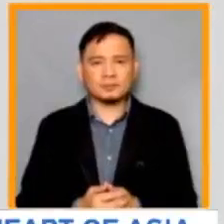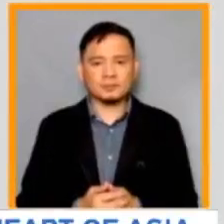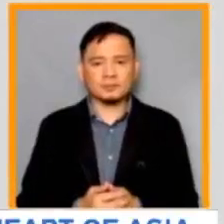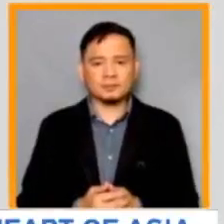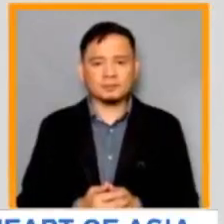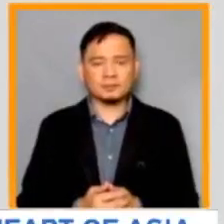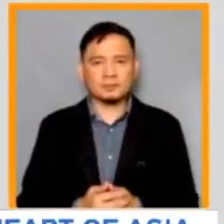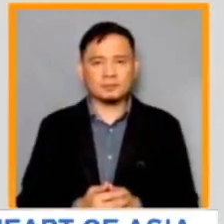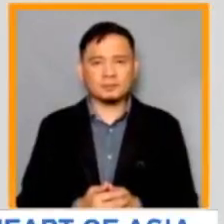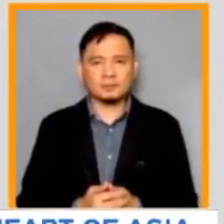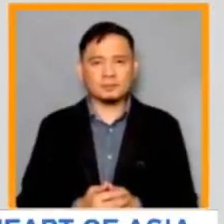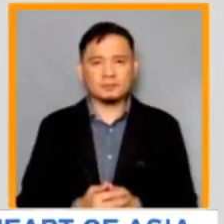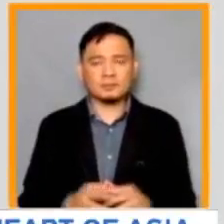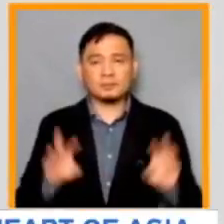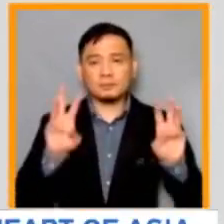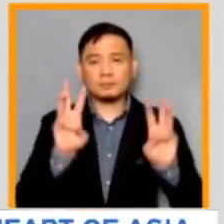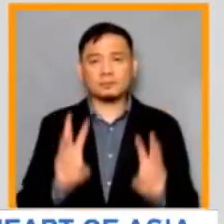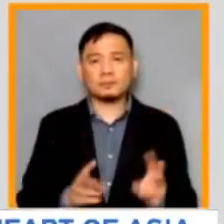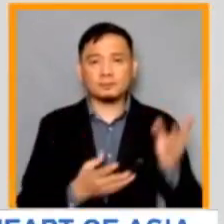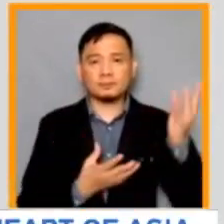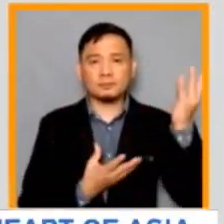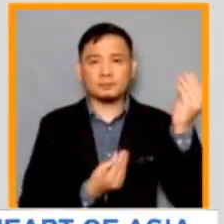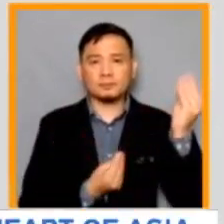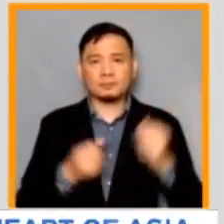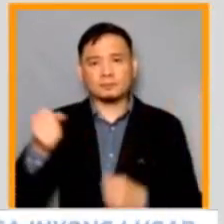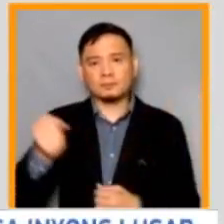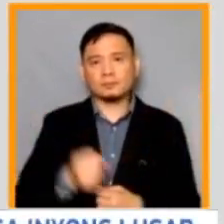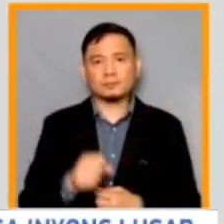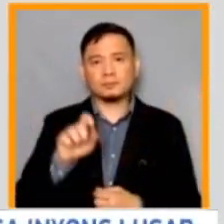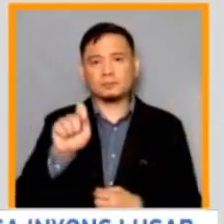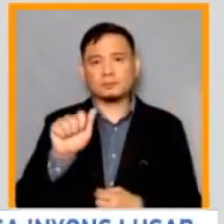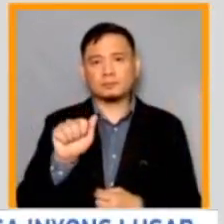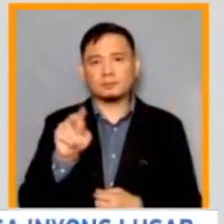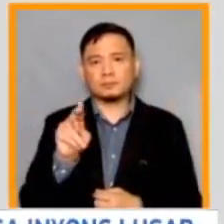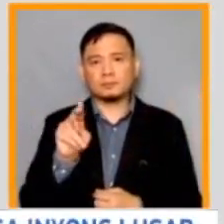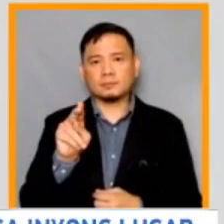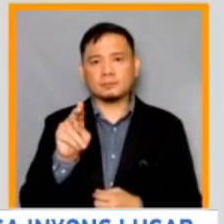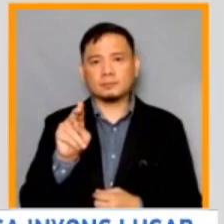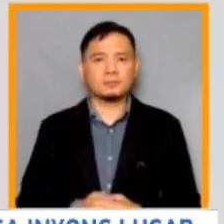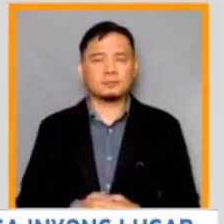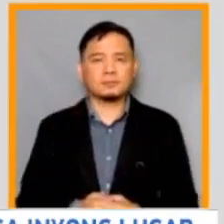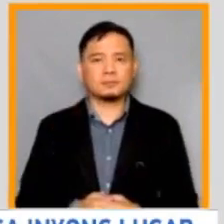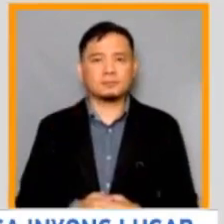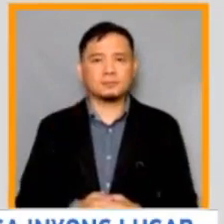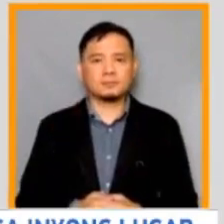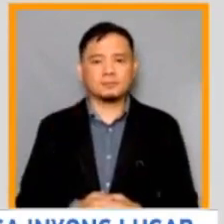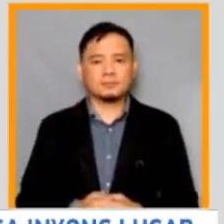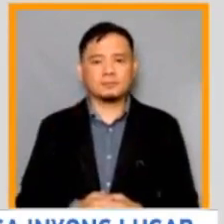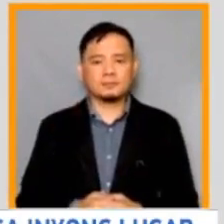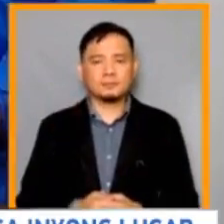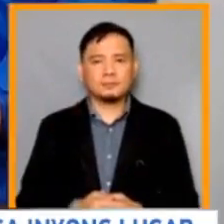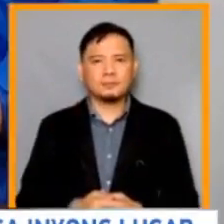ulat panahon ni GMA resident meteorologist Nathaniel Mangtani Cruz.